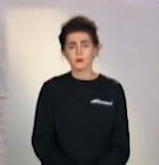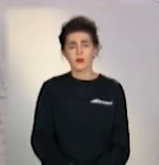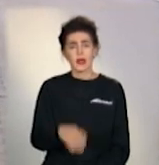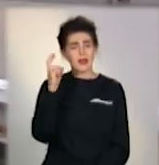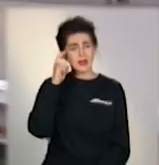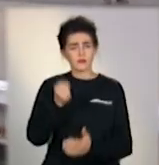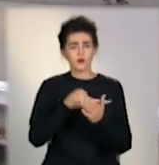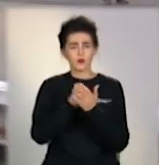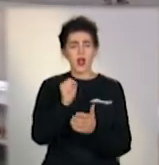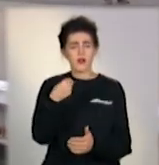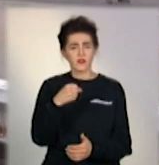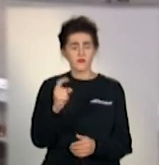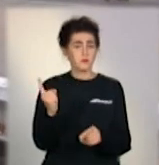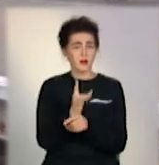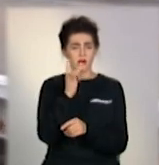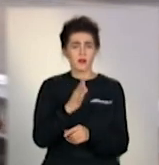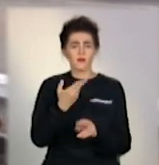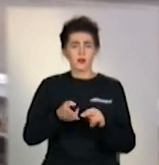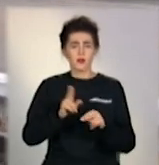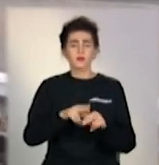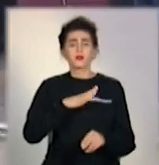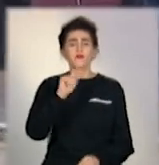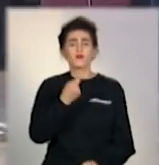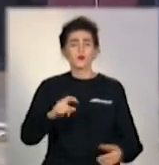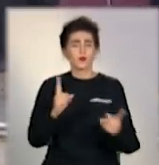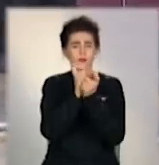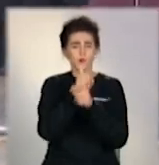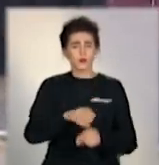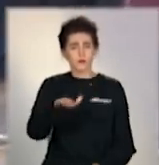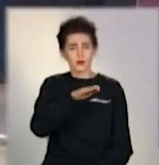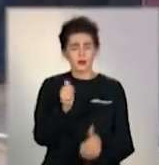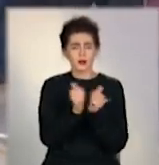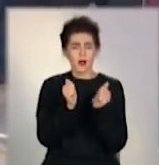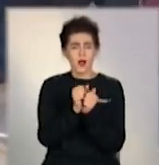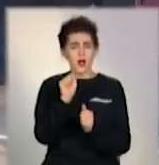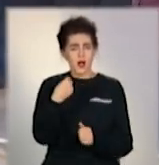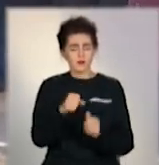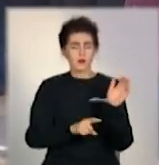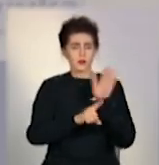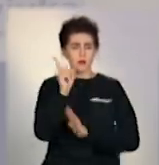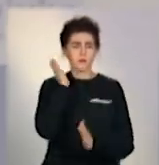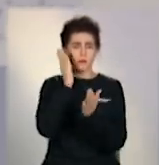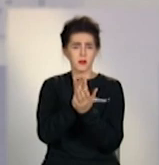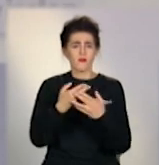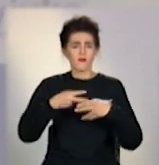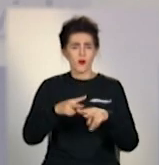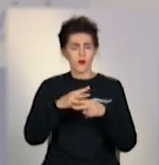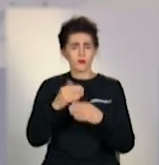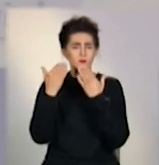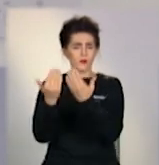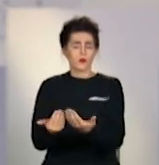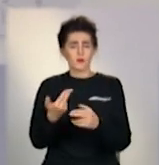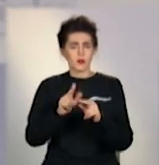З Києва до Авдіївки. Вперше від початку військового конфлікту на Донбасі з прифронтового міста відновили пряме залізничне сполучення